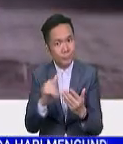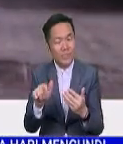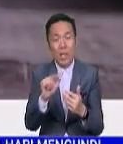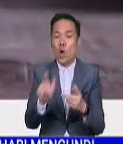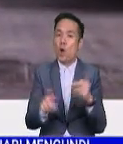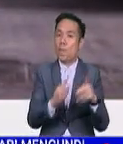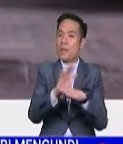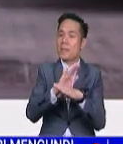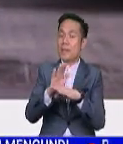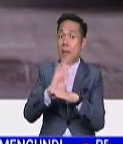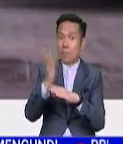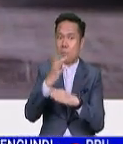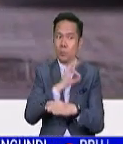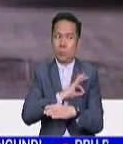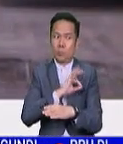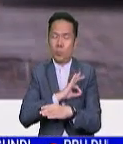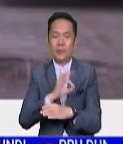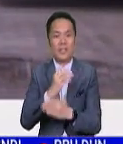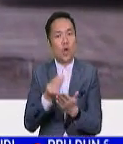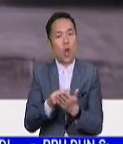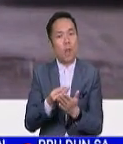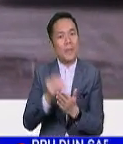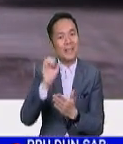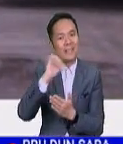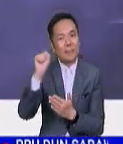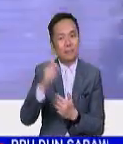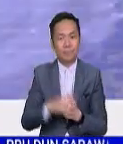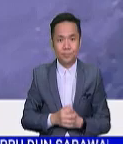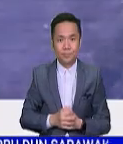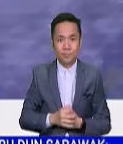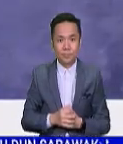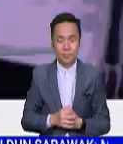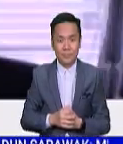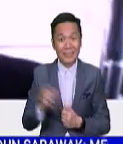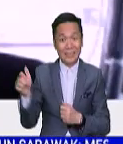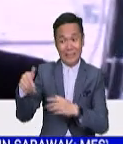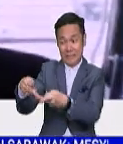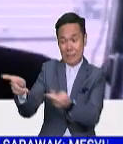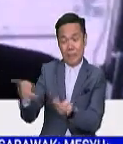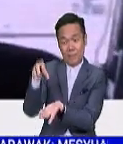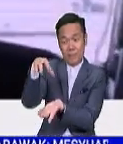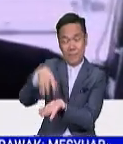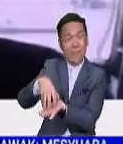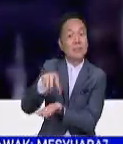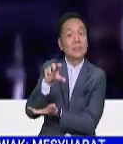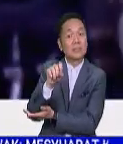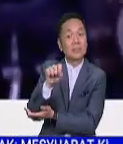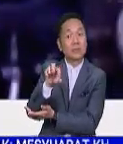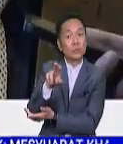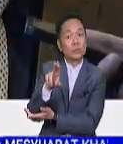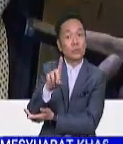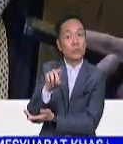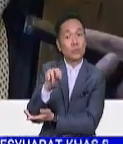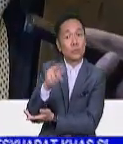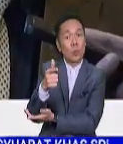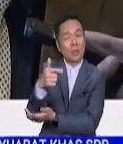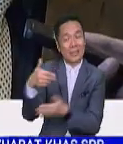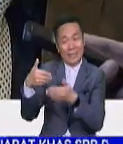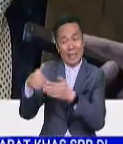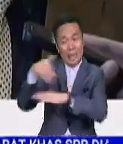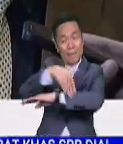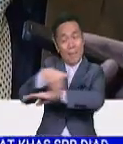yang bermanfaat kepada ekonomi negeri dan rakyat bodoh tahun 6 diseruduk rekan-rekan diwujudkan Di